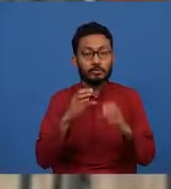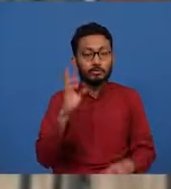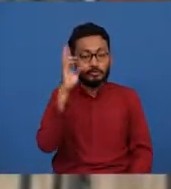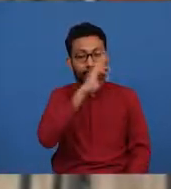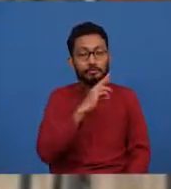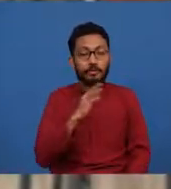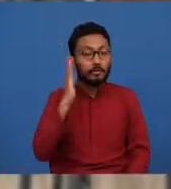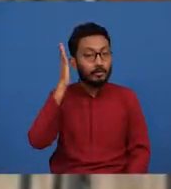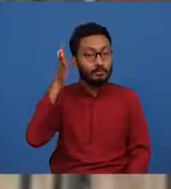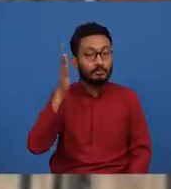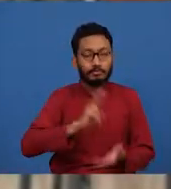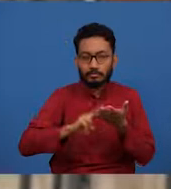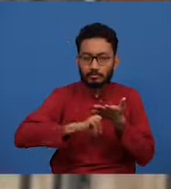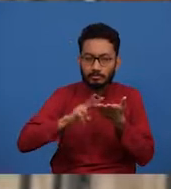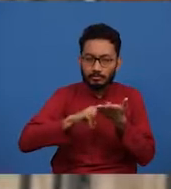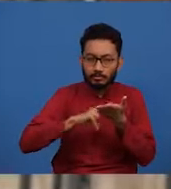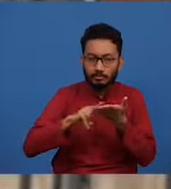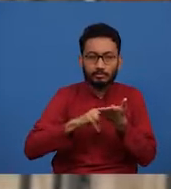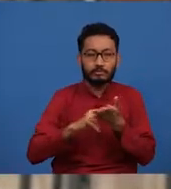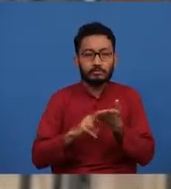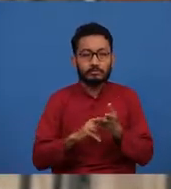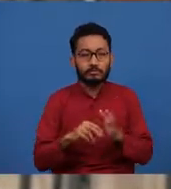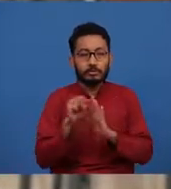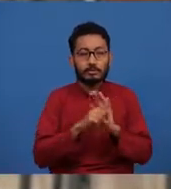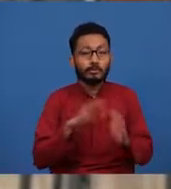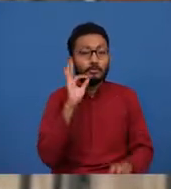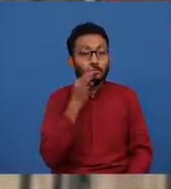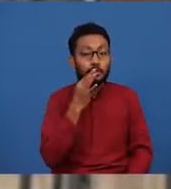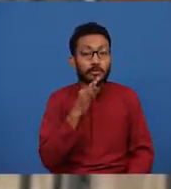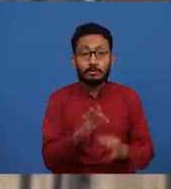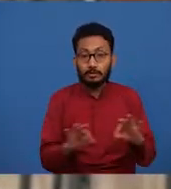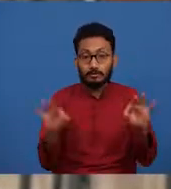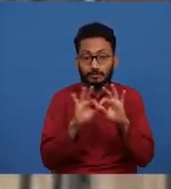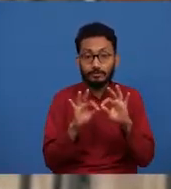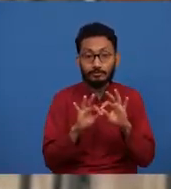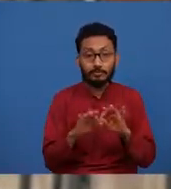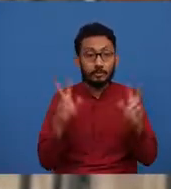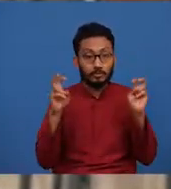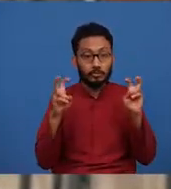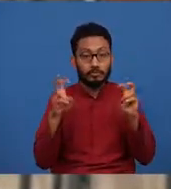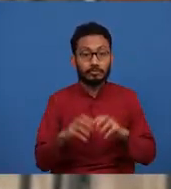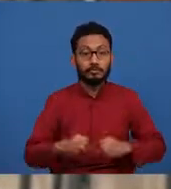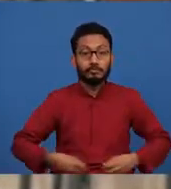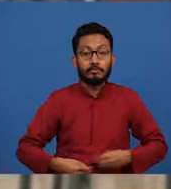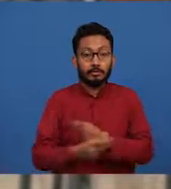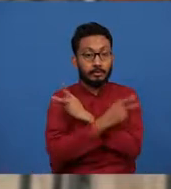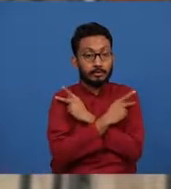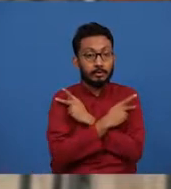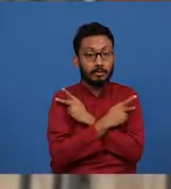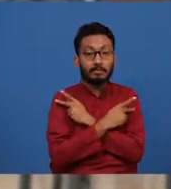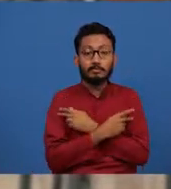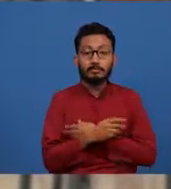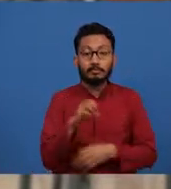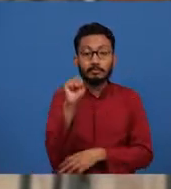sebuah cerita yang bertajuk Terima Kasih Sang Lebah. Kamu hendaklah fahami